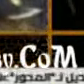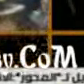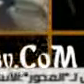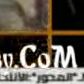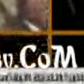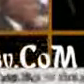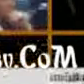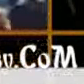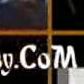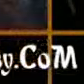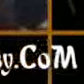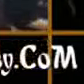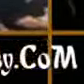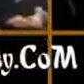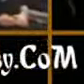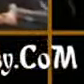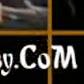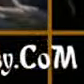الرافض للانحياز لاي فصيل